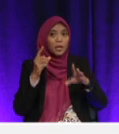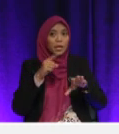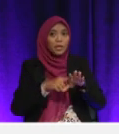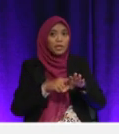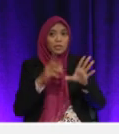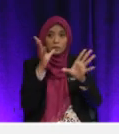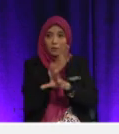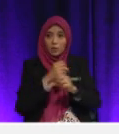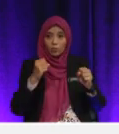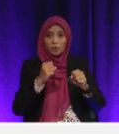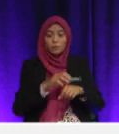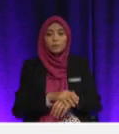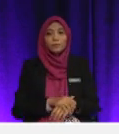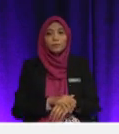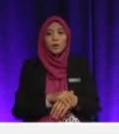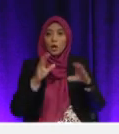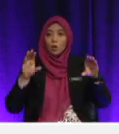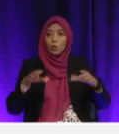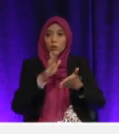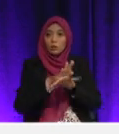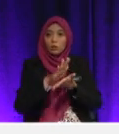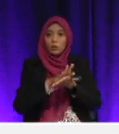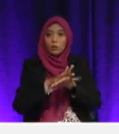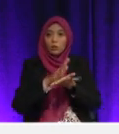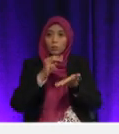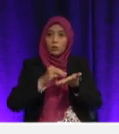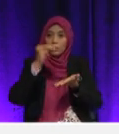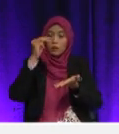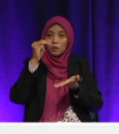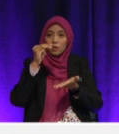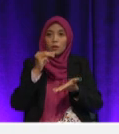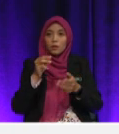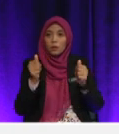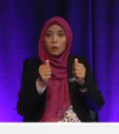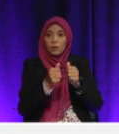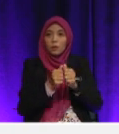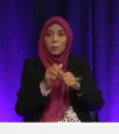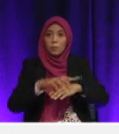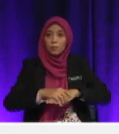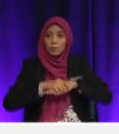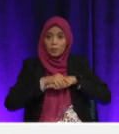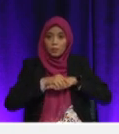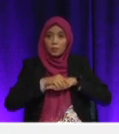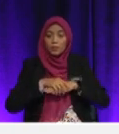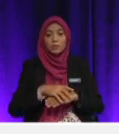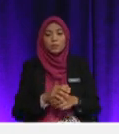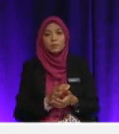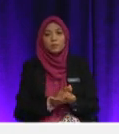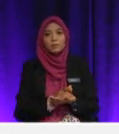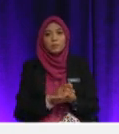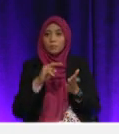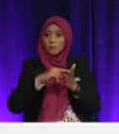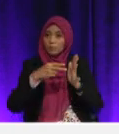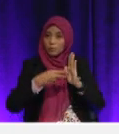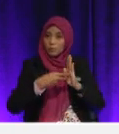mewujudkan Sekolah Menengah berbilang kaum dengan bahasa Inggris sebagai bahasa pengantar ya maknanya